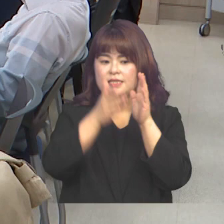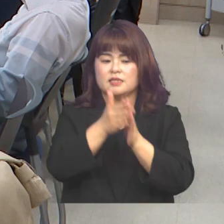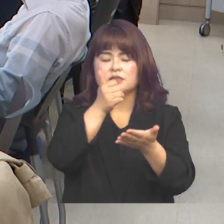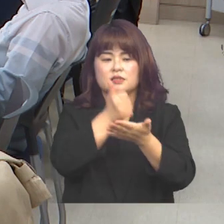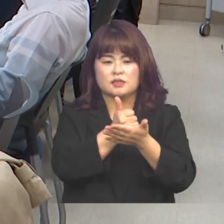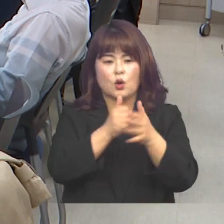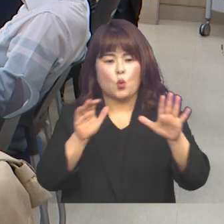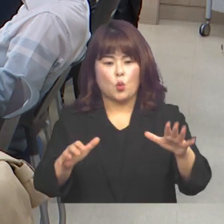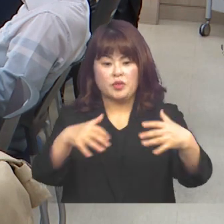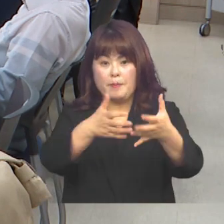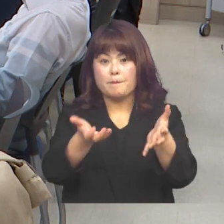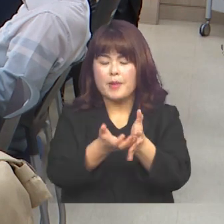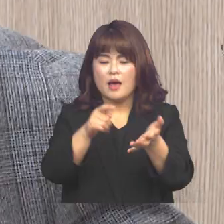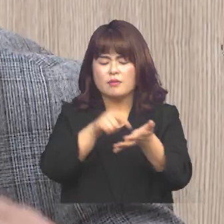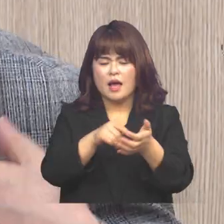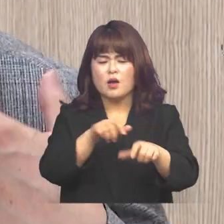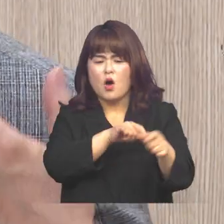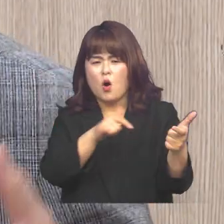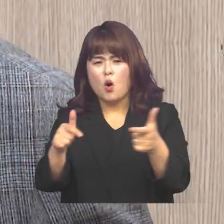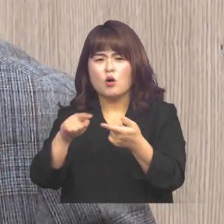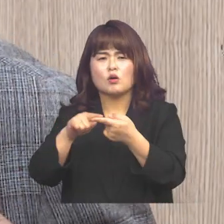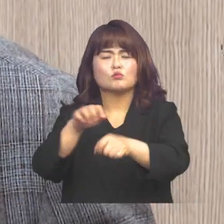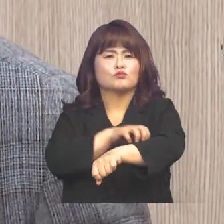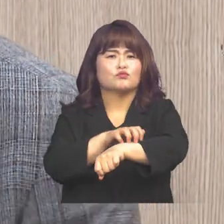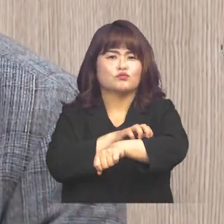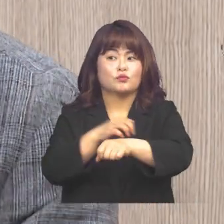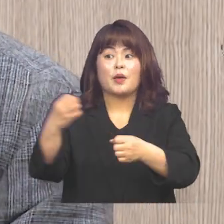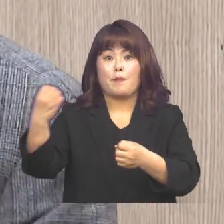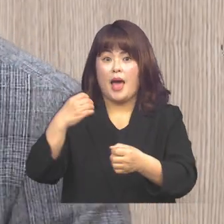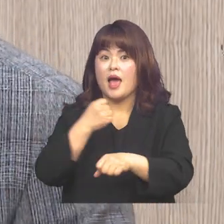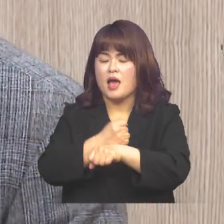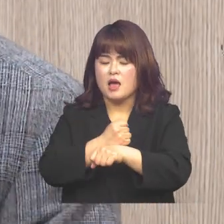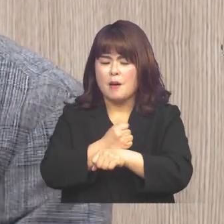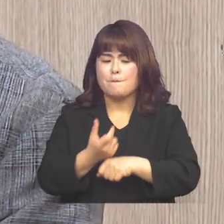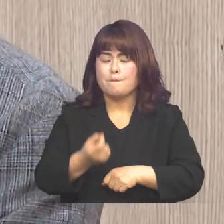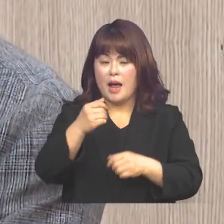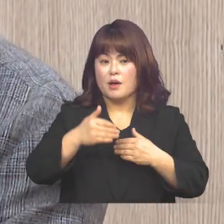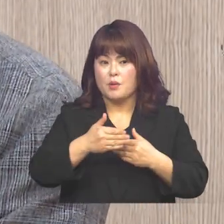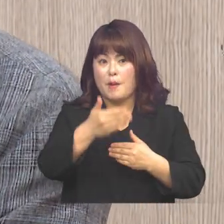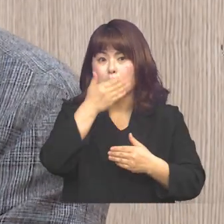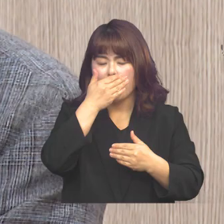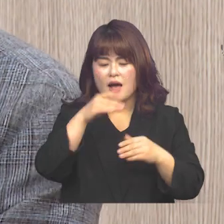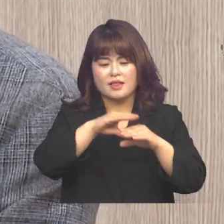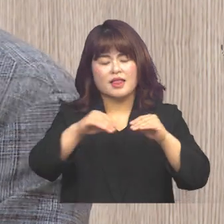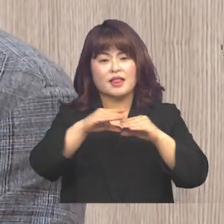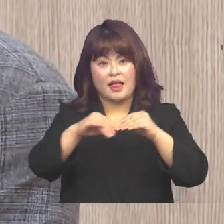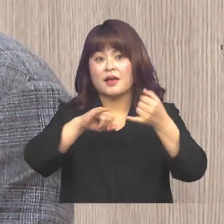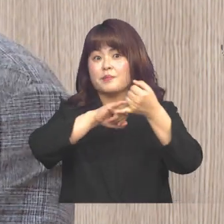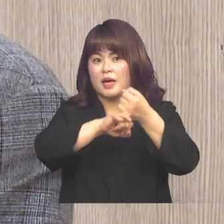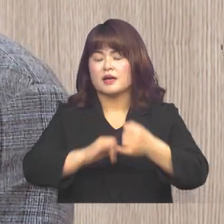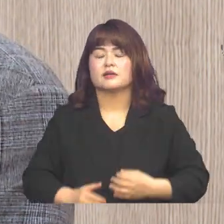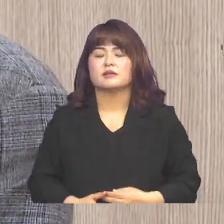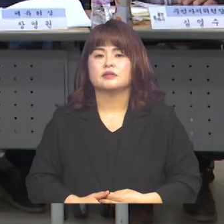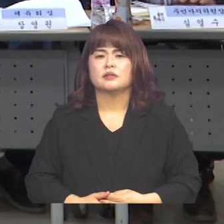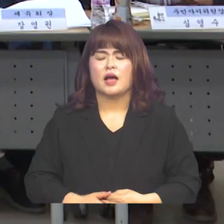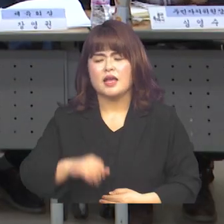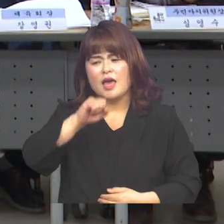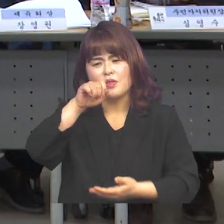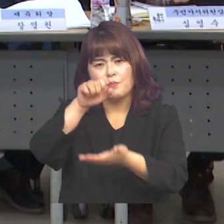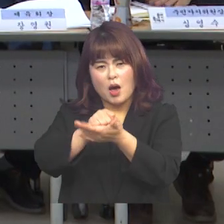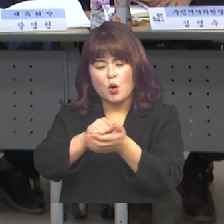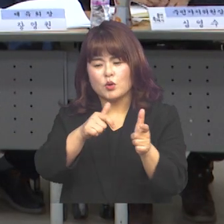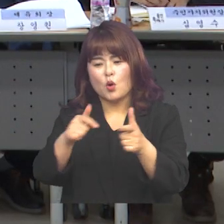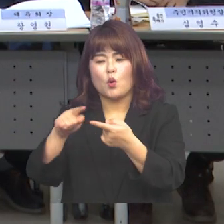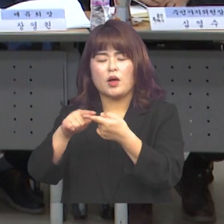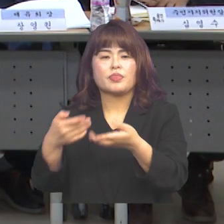이 시장은 오늘 간담회에서 다양한 불편 사항이 나왔는데 빠르게 조치할 수 있는 것은 조속히 개선할 것이고